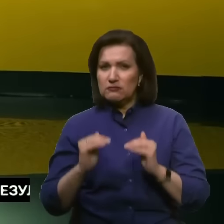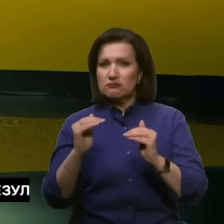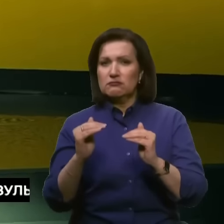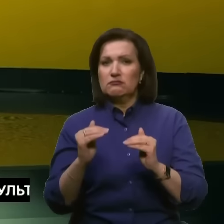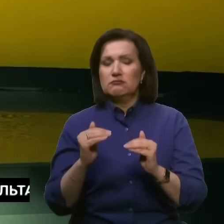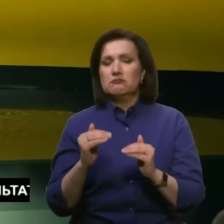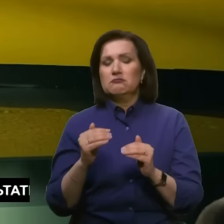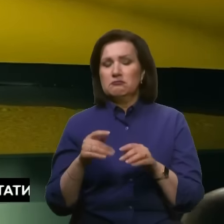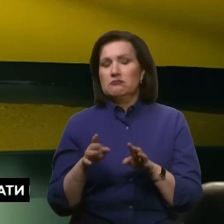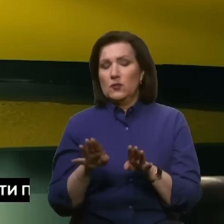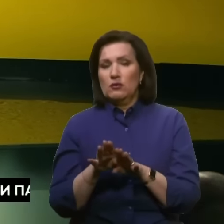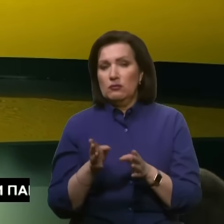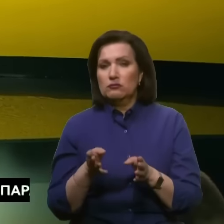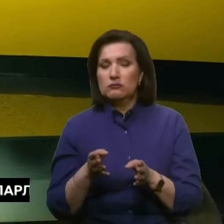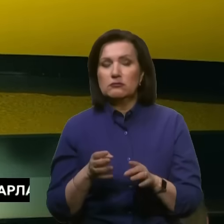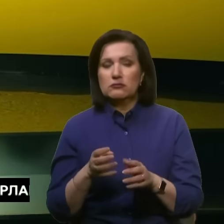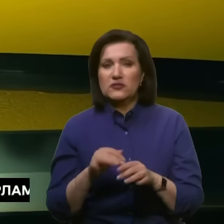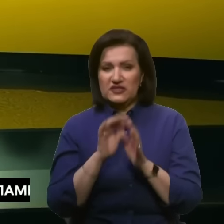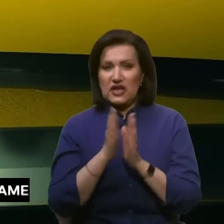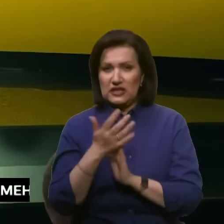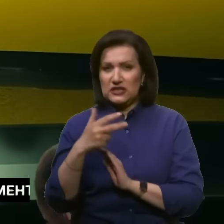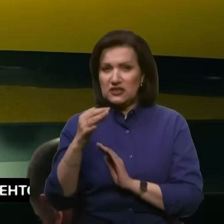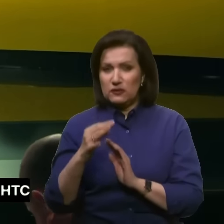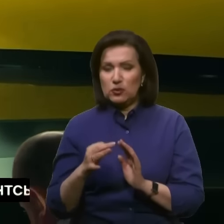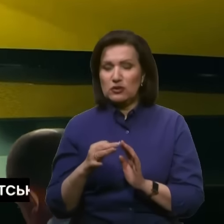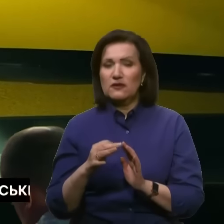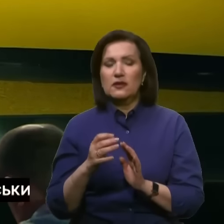це 30% в порівнянні, да, взагалі. Тому